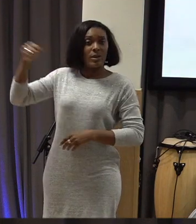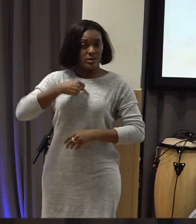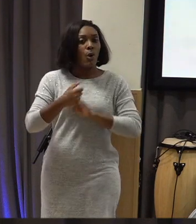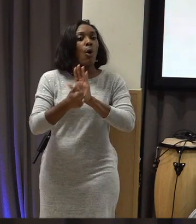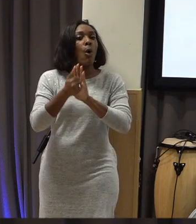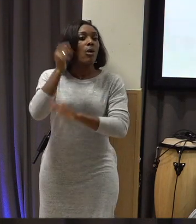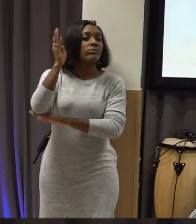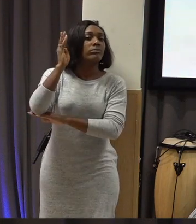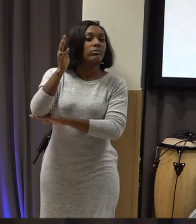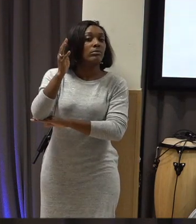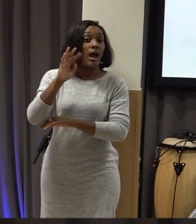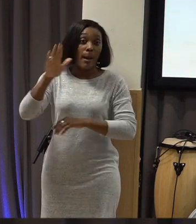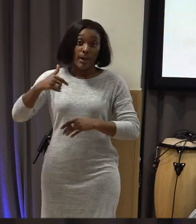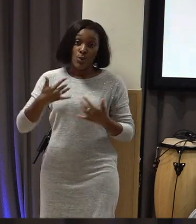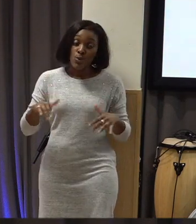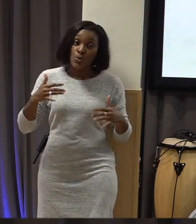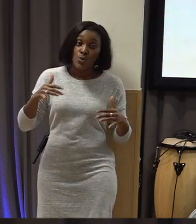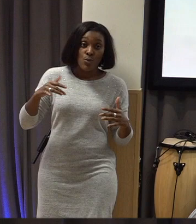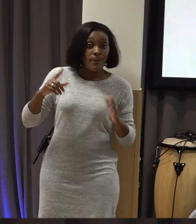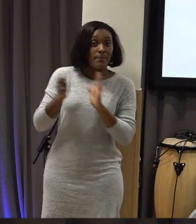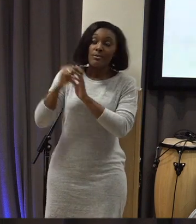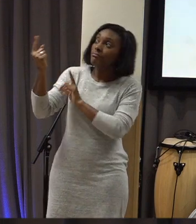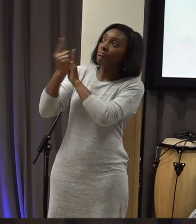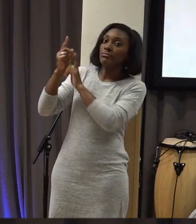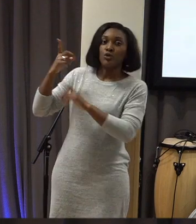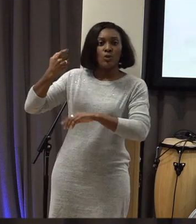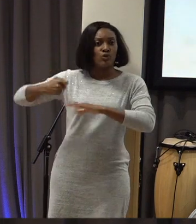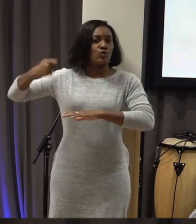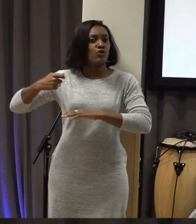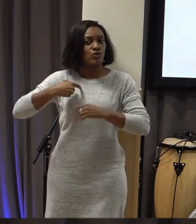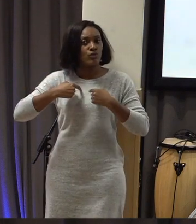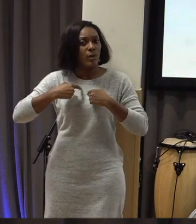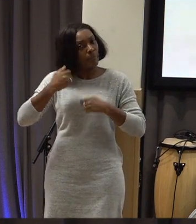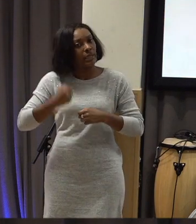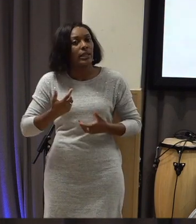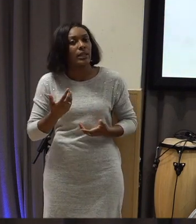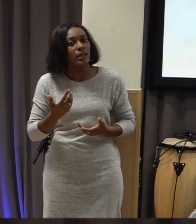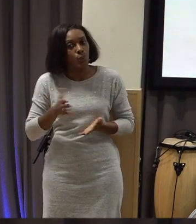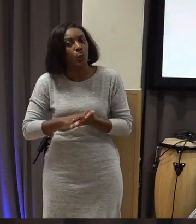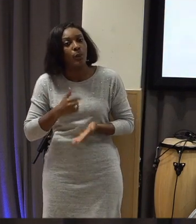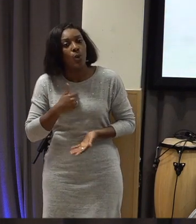Mais nous sommes pleinement conscients de cela. Parce que lorsque Dieu nous appelle, il nous met aussi les conditions.